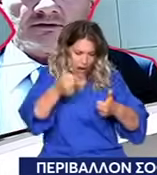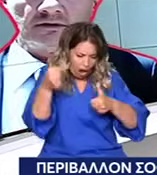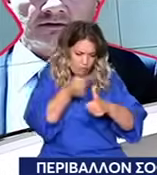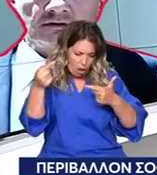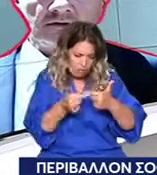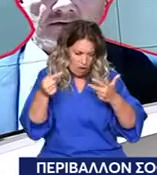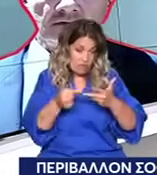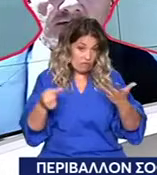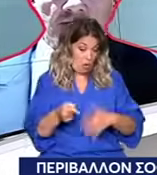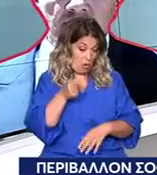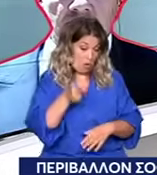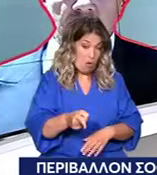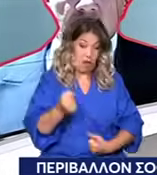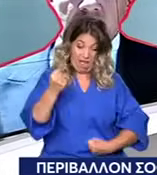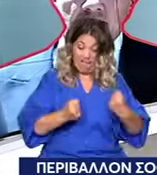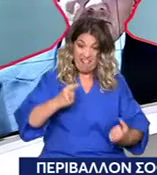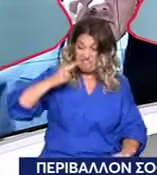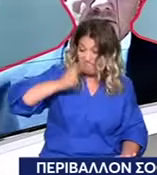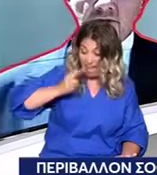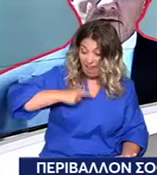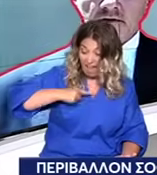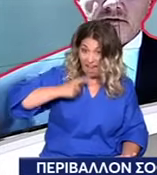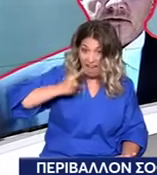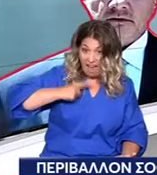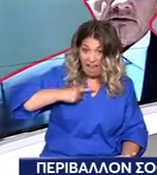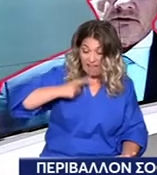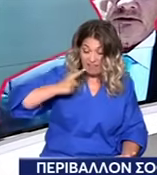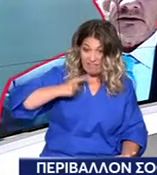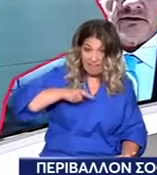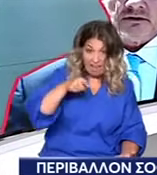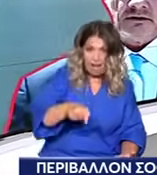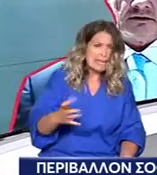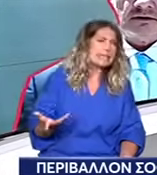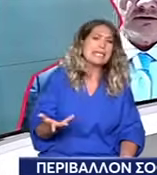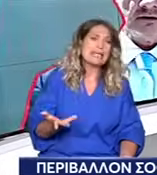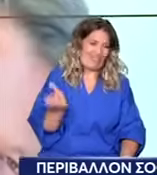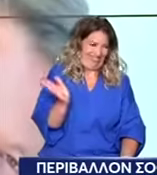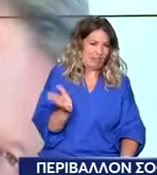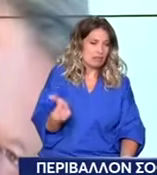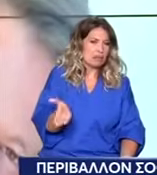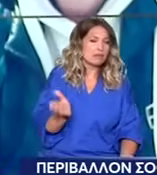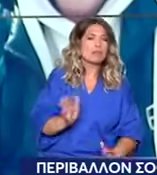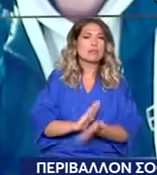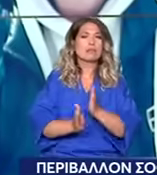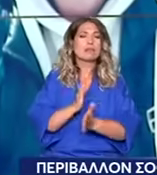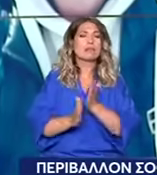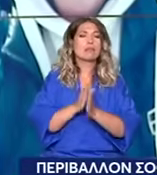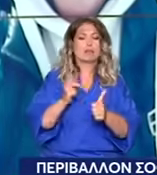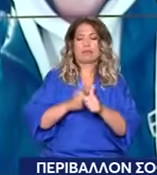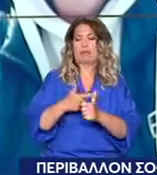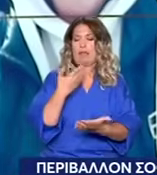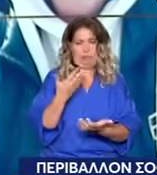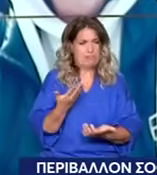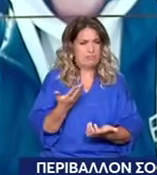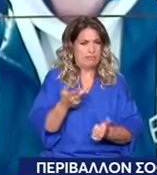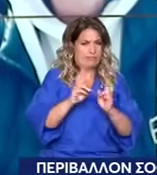της Φεράρι, η οποία επικουρικά θα μπορούσε μόνο να ερευνηθεί από την ελληνική αστυνομία, όλα τα άλλα ήταν πεντακάθαρα. Είχαμε την έκθεση